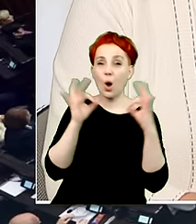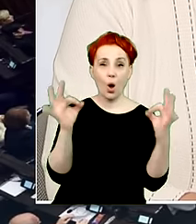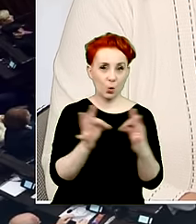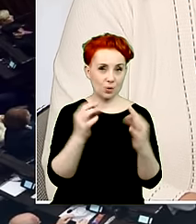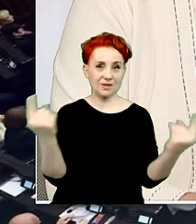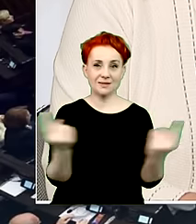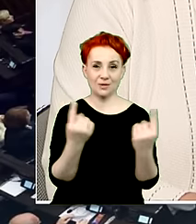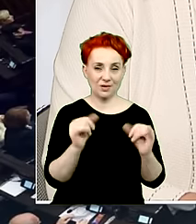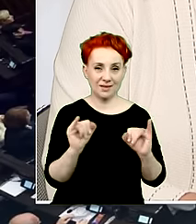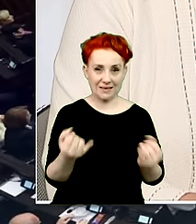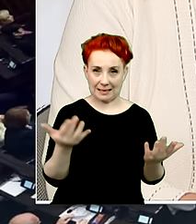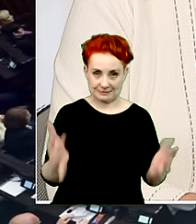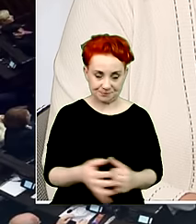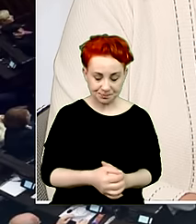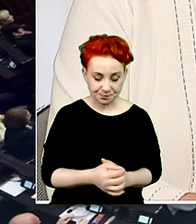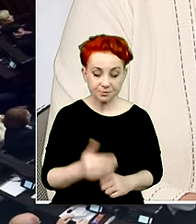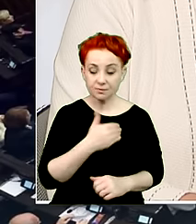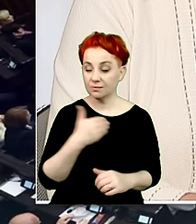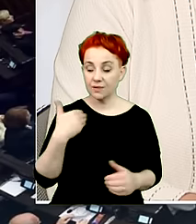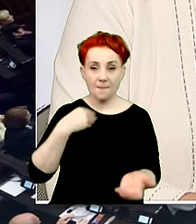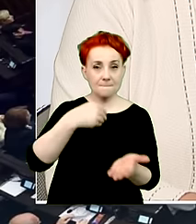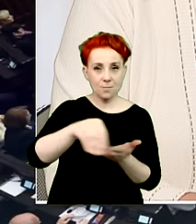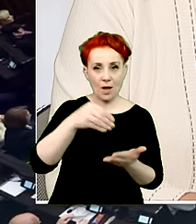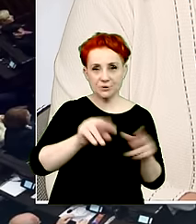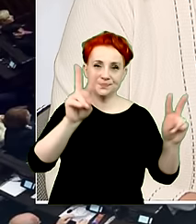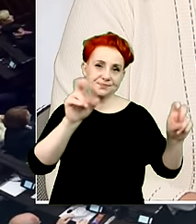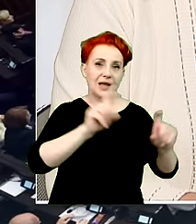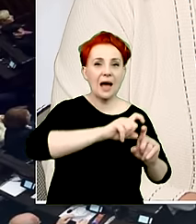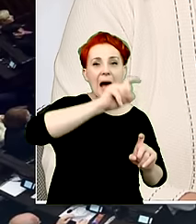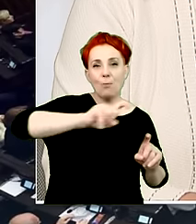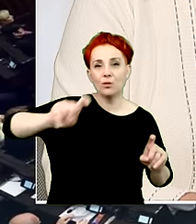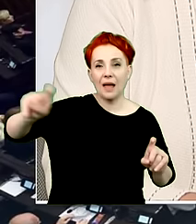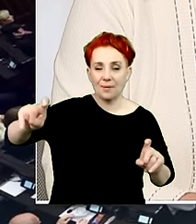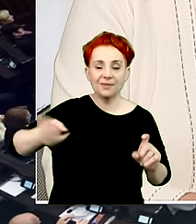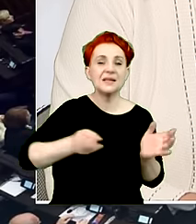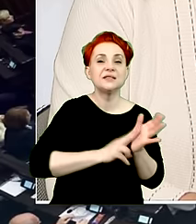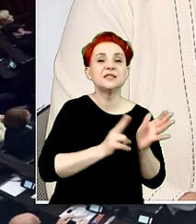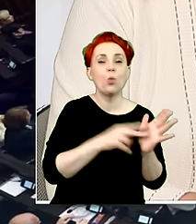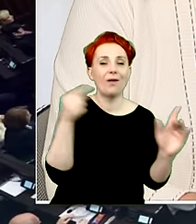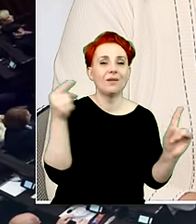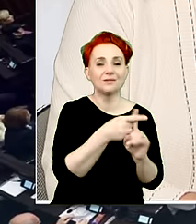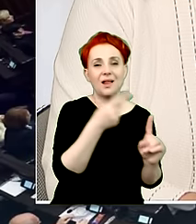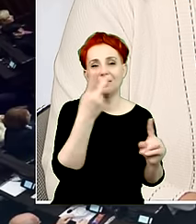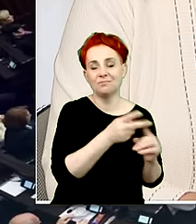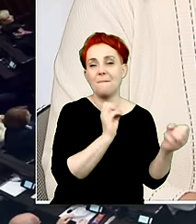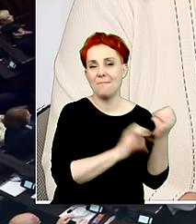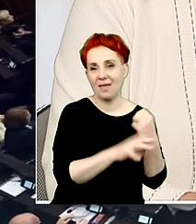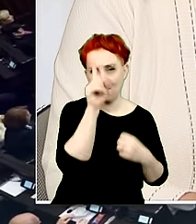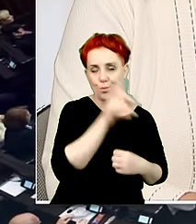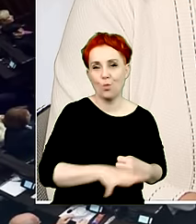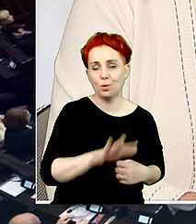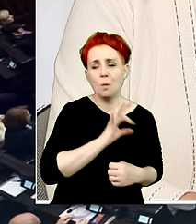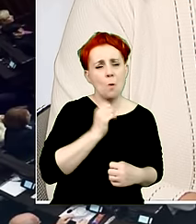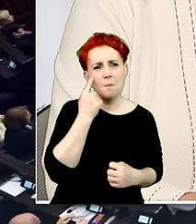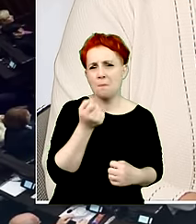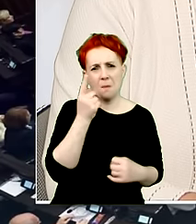taka, że Polacy płacą tak zwany abonament, nawet składkę na media publiczne. Znaczy moja koncepcja byłaby inna,